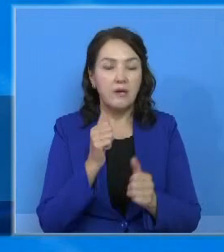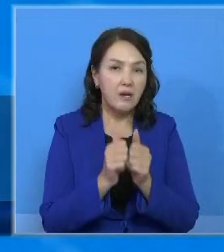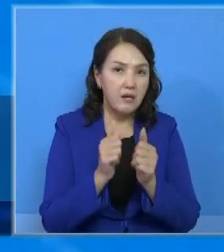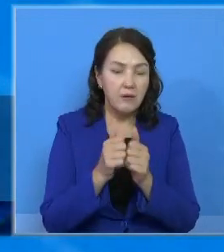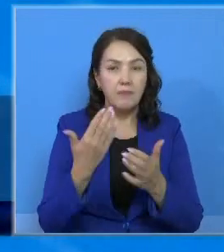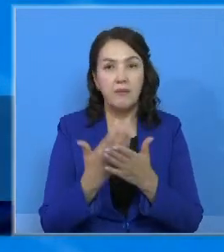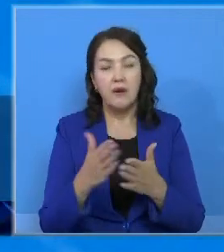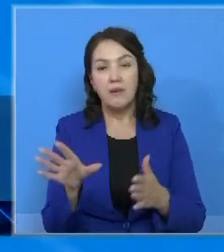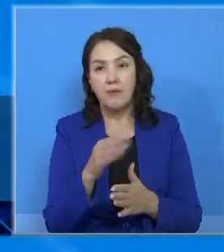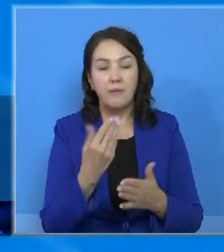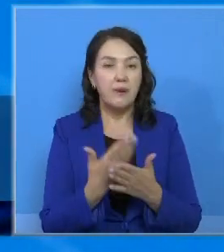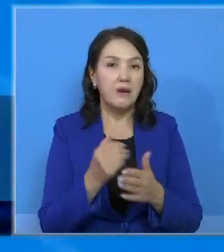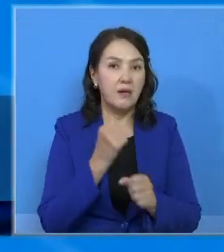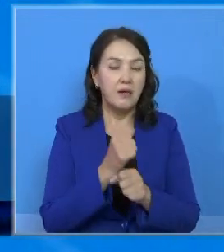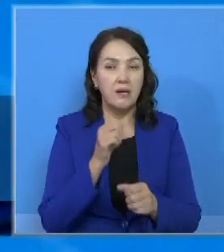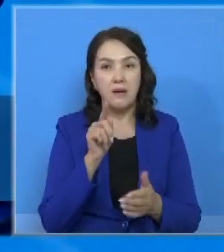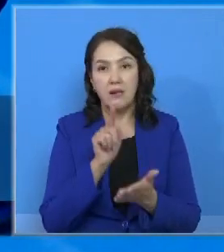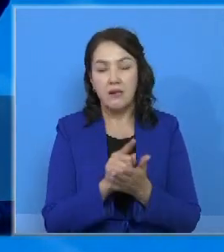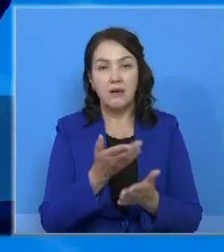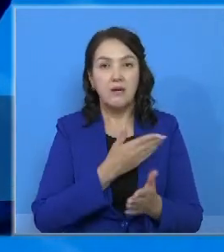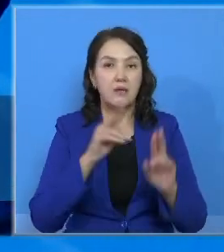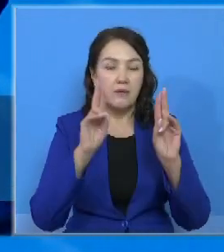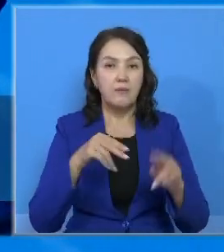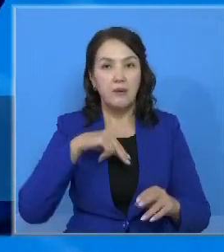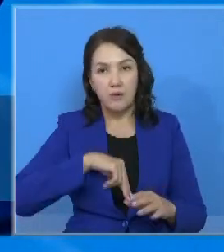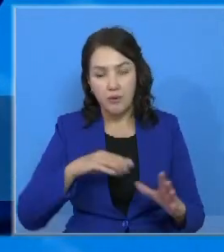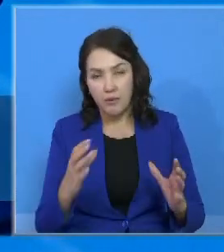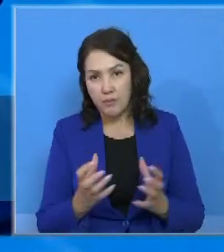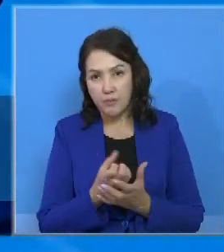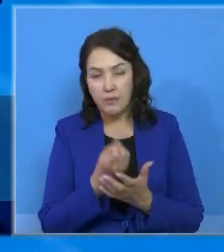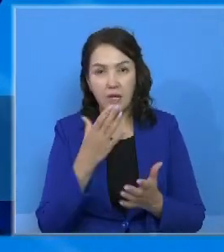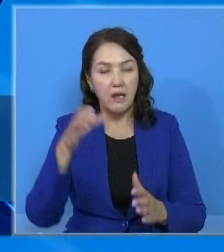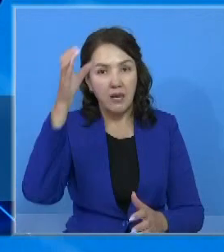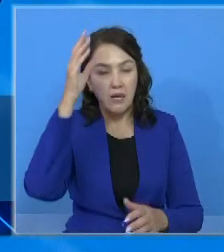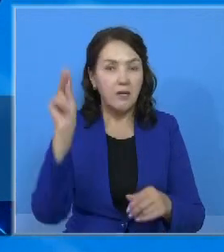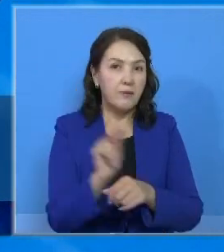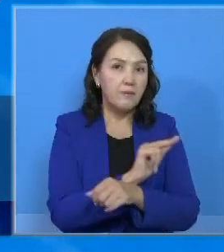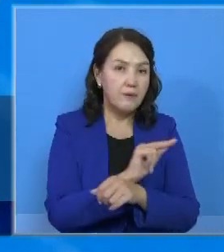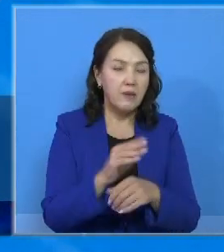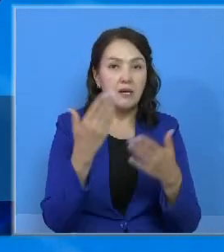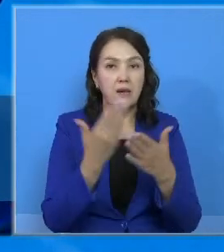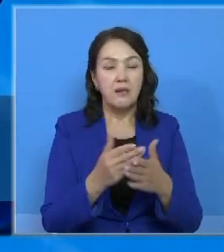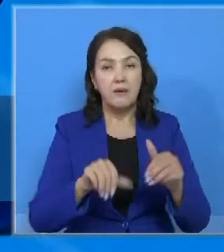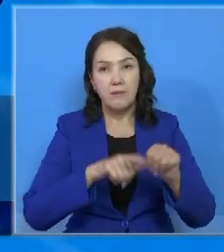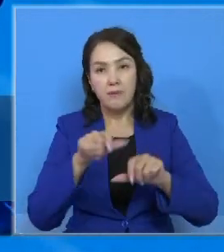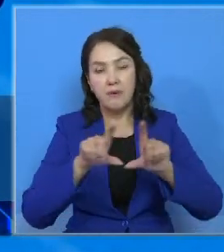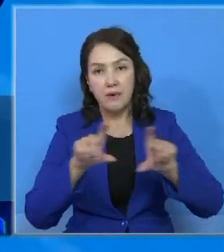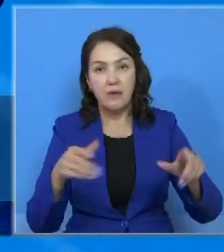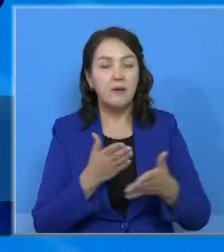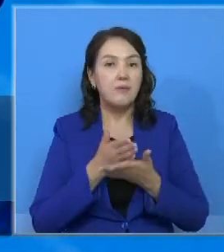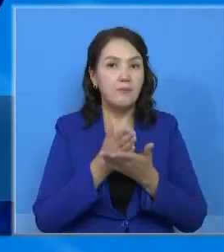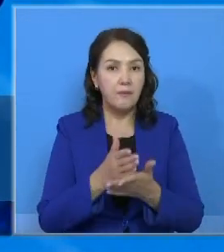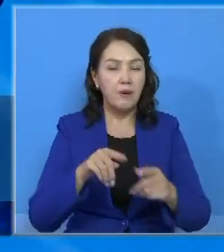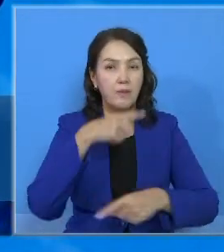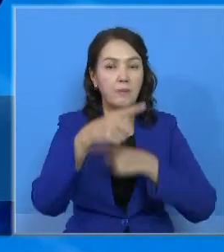основе. Стержнем этой работы должны стать наши традиции и духовные ценности. Образование, воспитание, данное в детском саду, школе, напрямую влияет